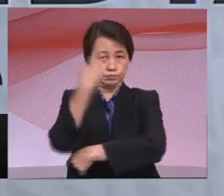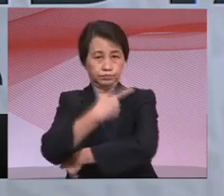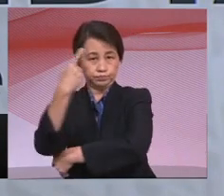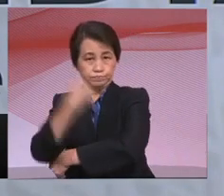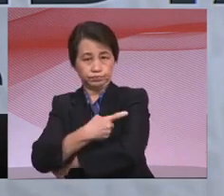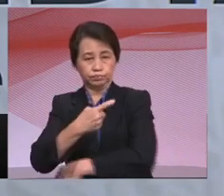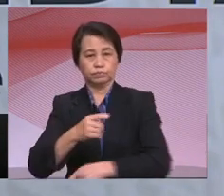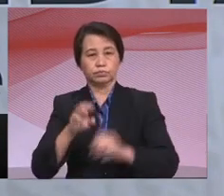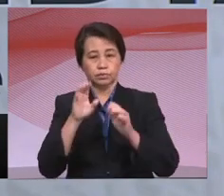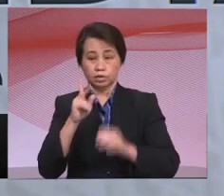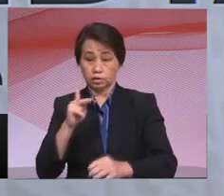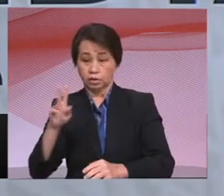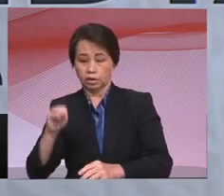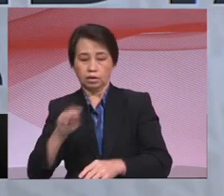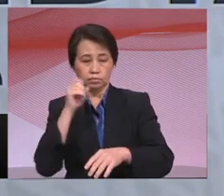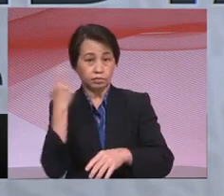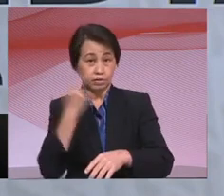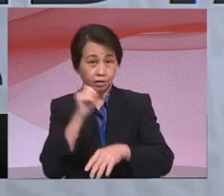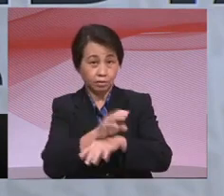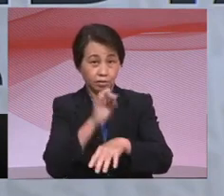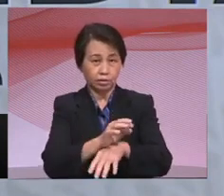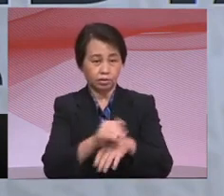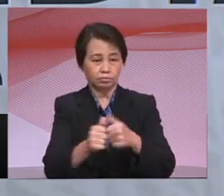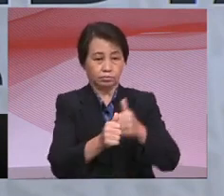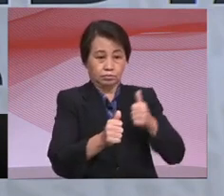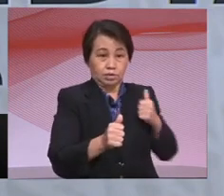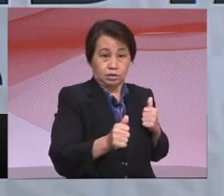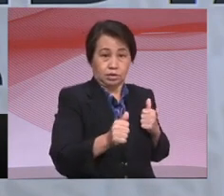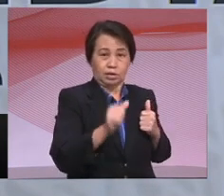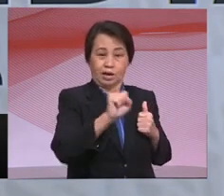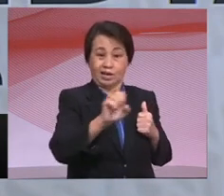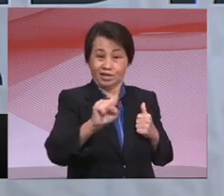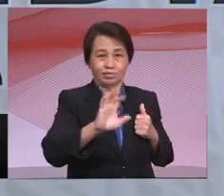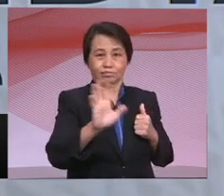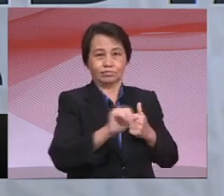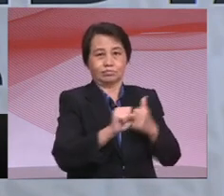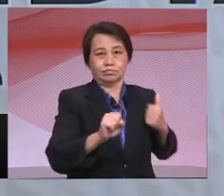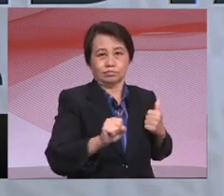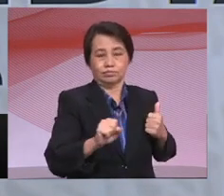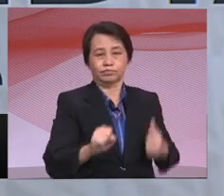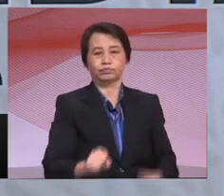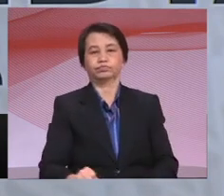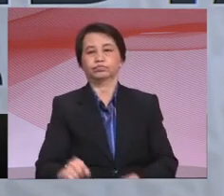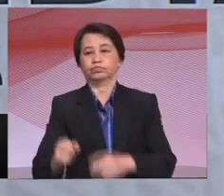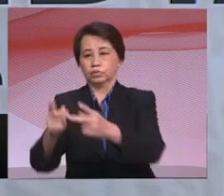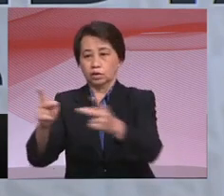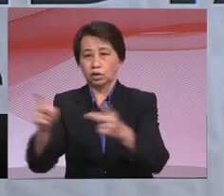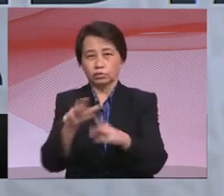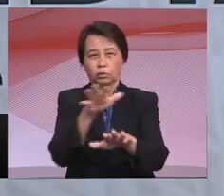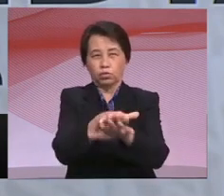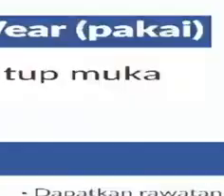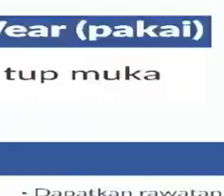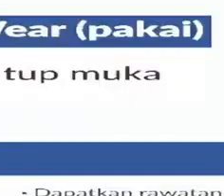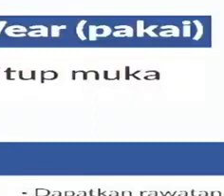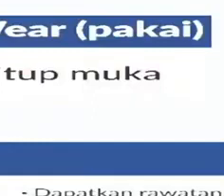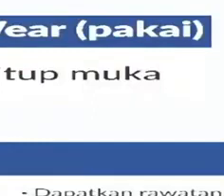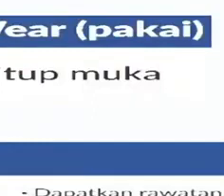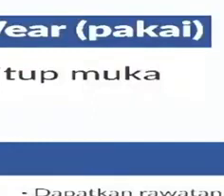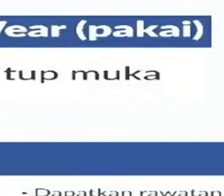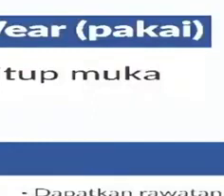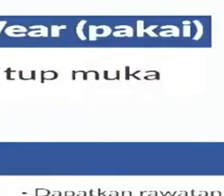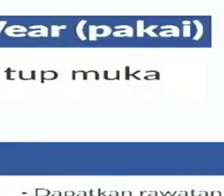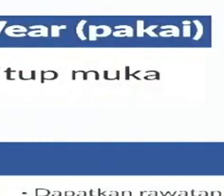Antara nasihat-nasihat tersebut adalah elakkan 3S ataupun 3C, elakkan kawasan yang sesak, crowded